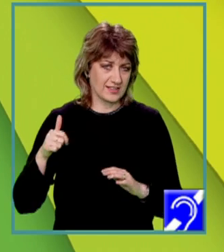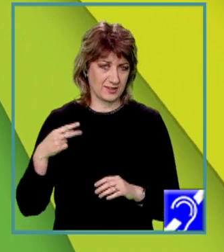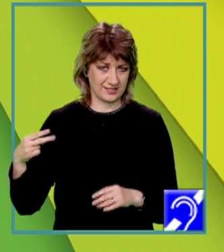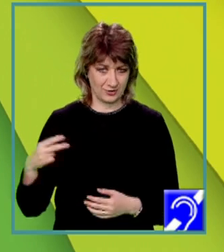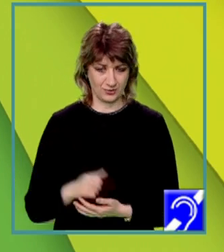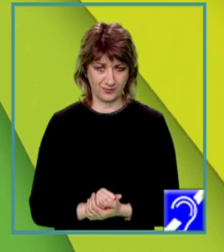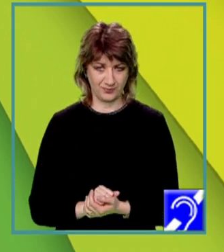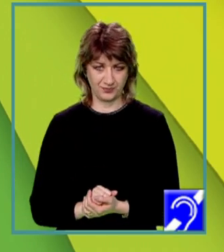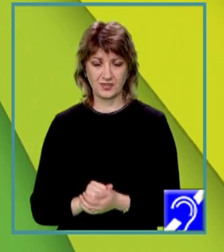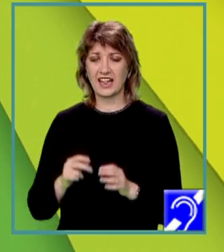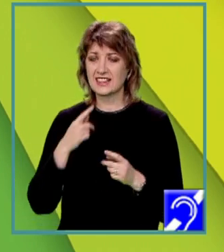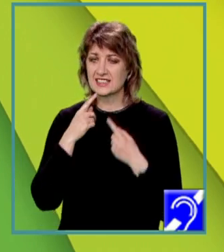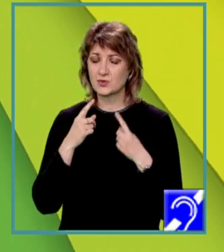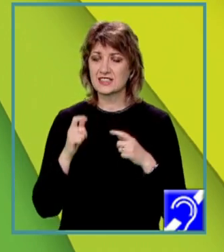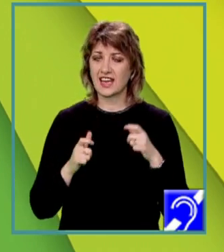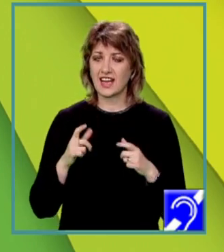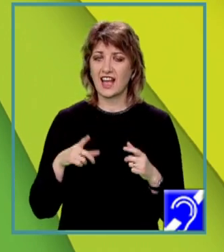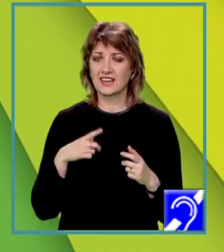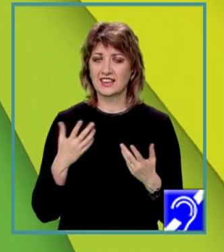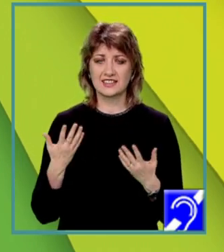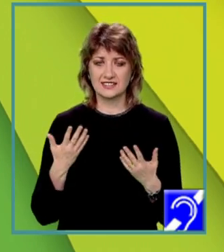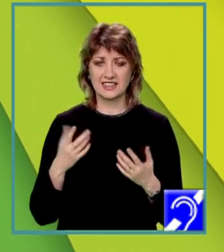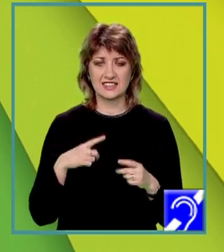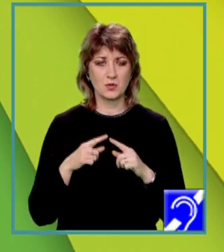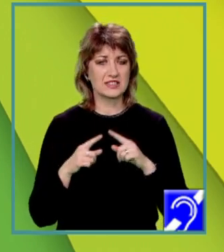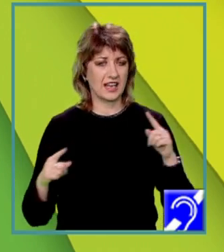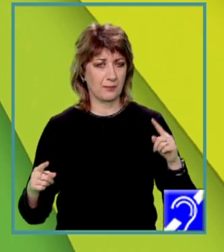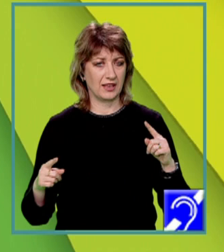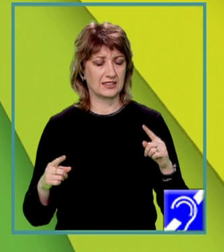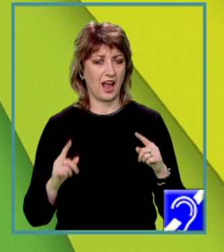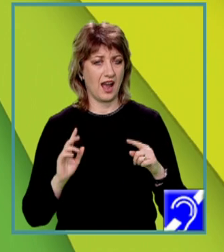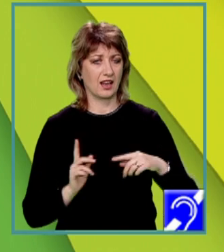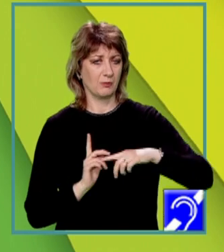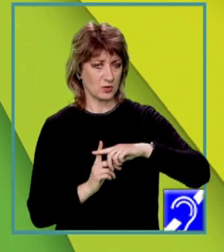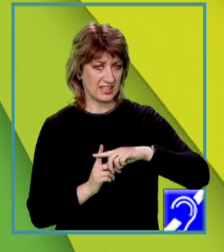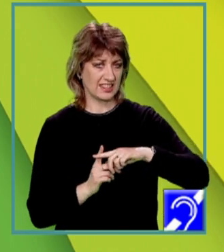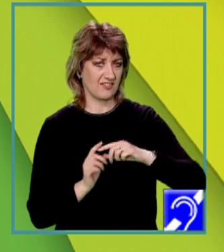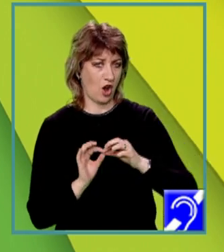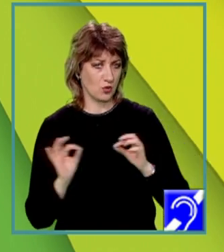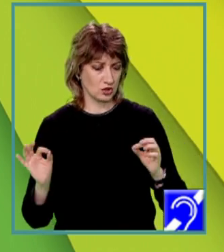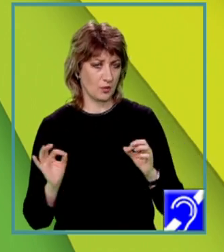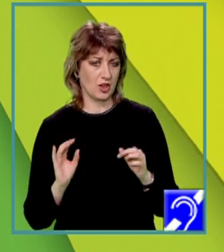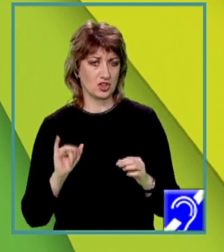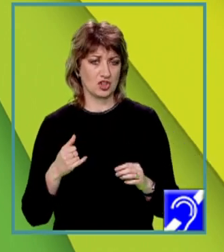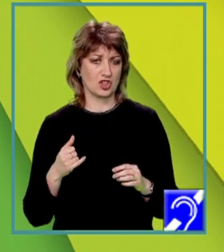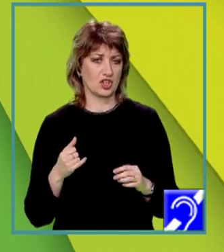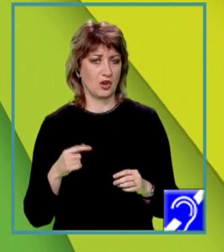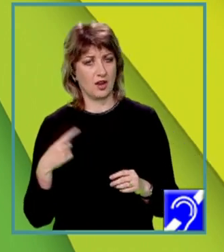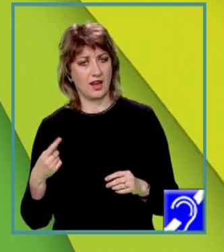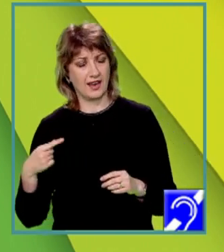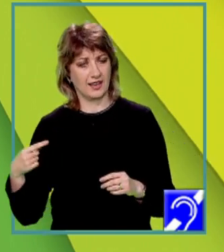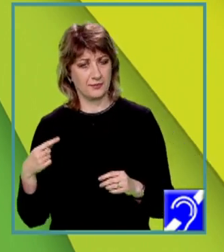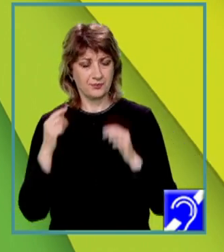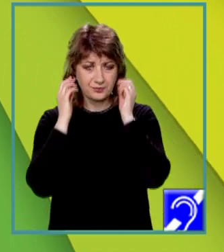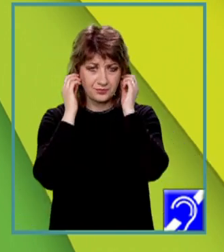cum discutia era despre cât de care este un segment de cea lungime pozitivă și examene negativ eliminam